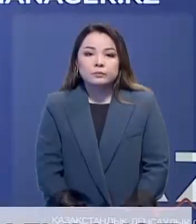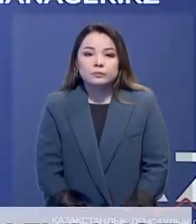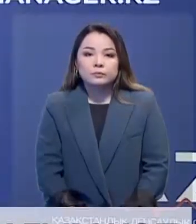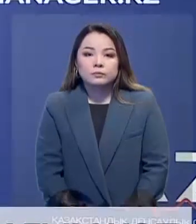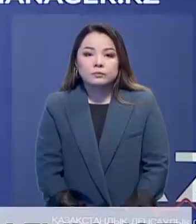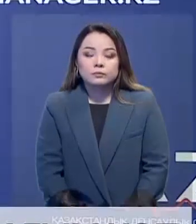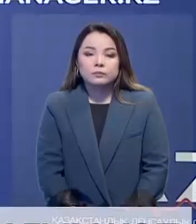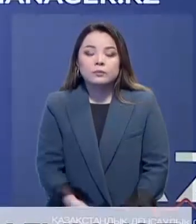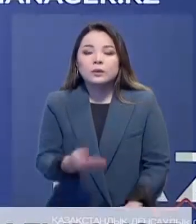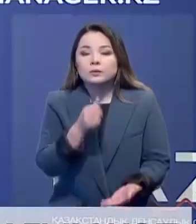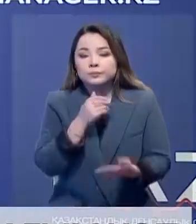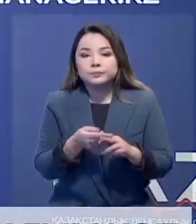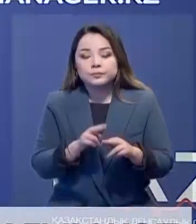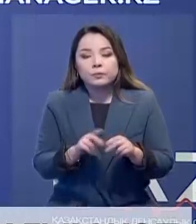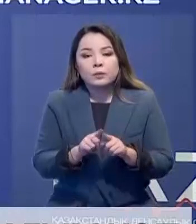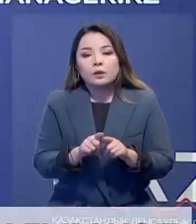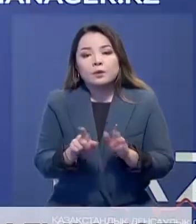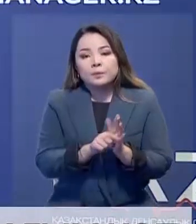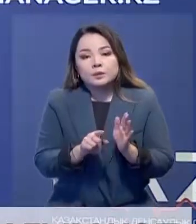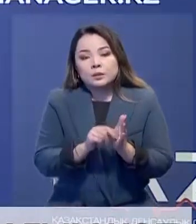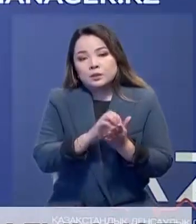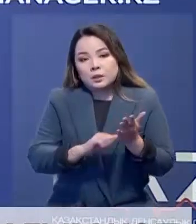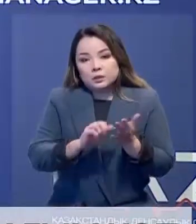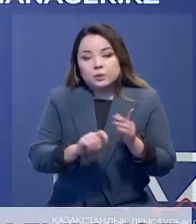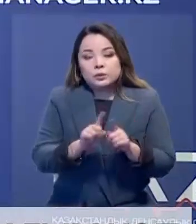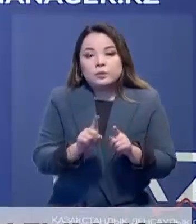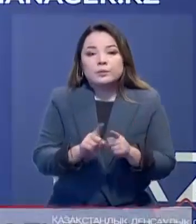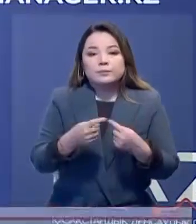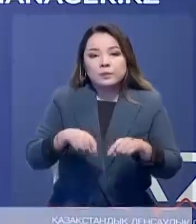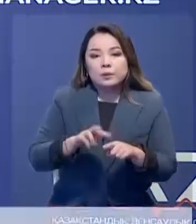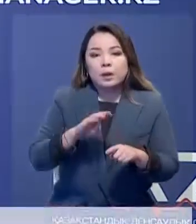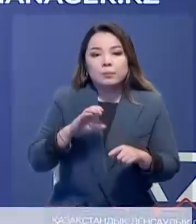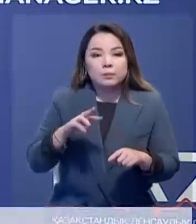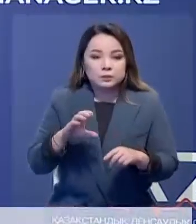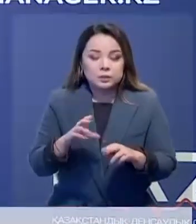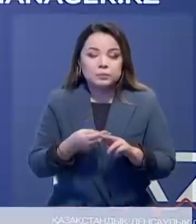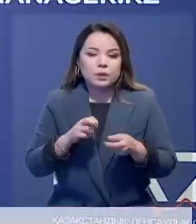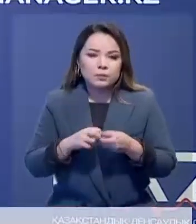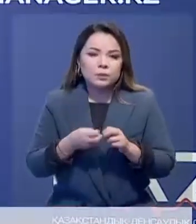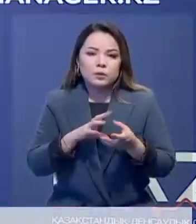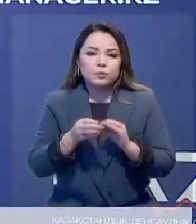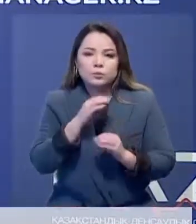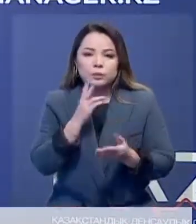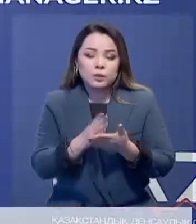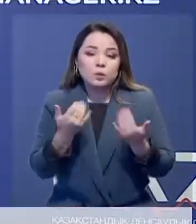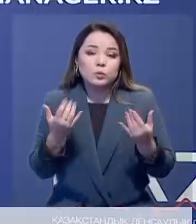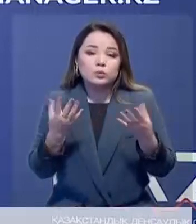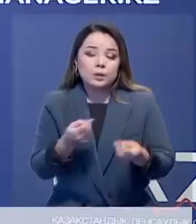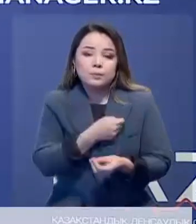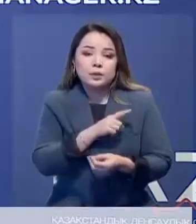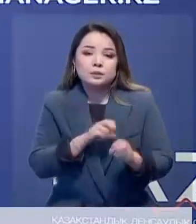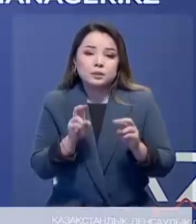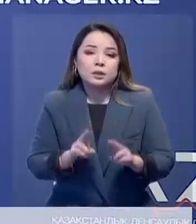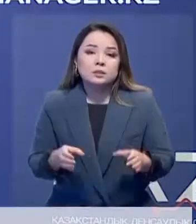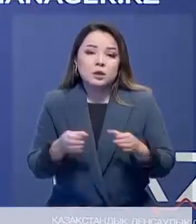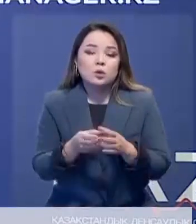МЭМС бойынша, осы медициналық ұйымдарды қаржыландыру бойынша проблемалық мәселелерді жеткілікті. Сондықтан, мысалы, бүгінгіні осы